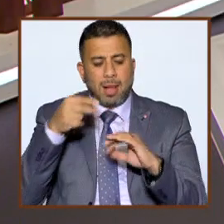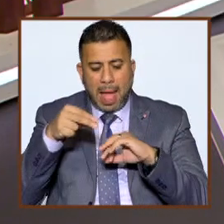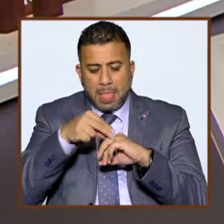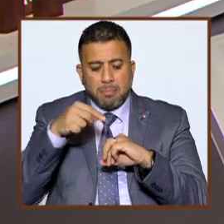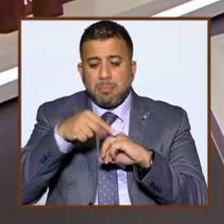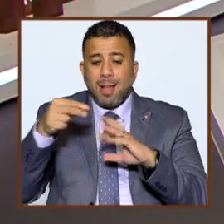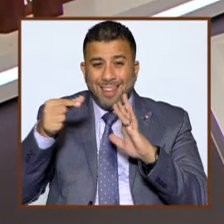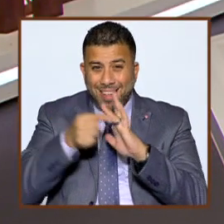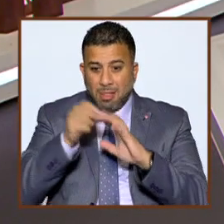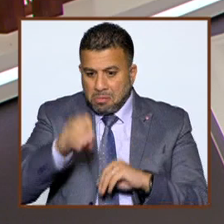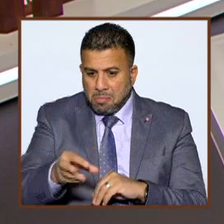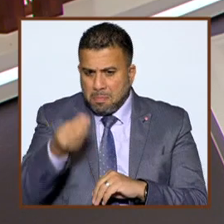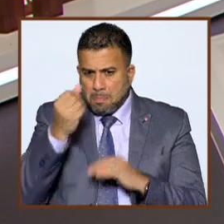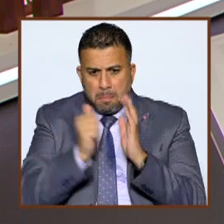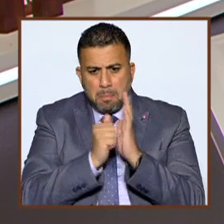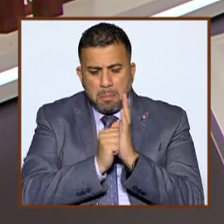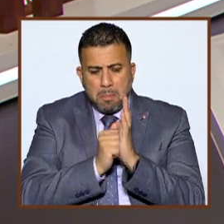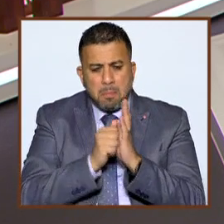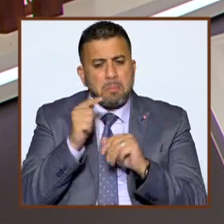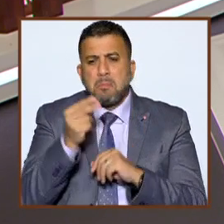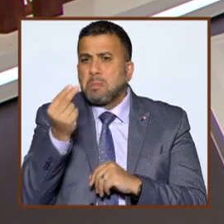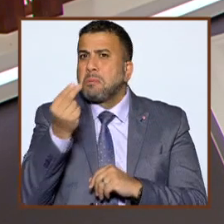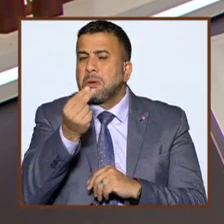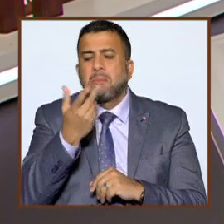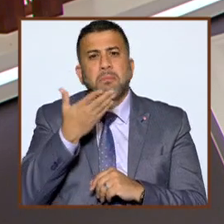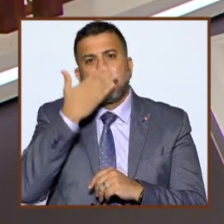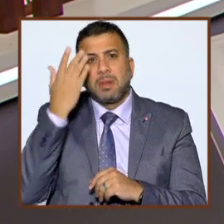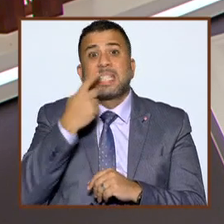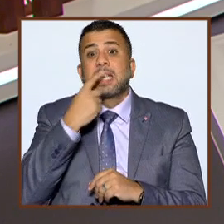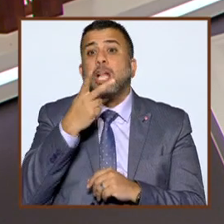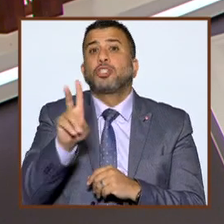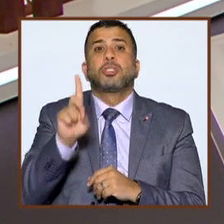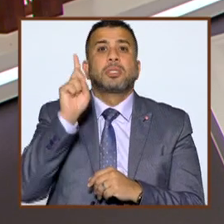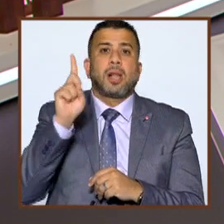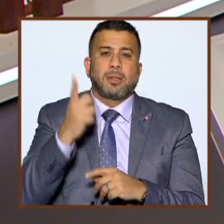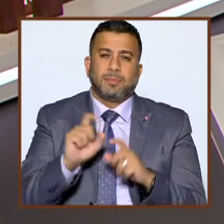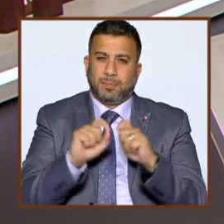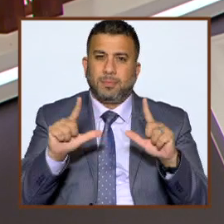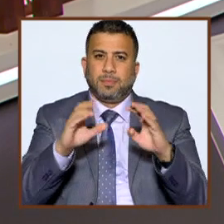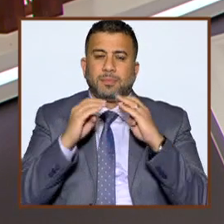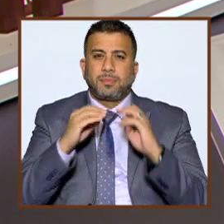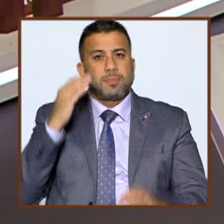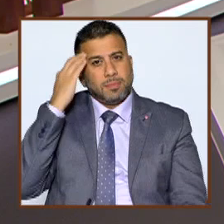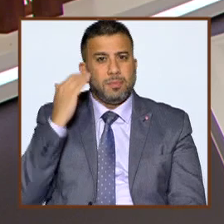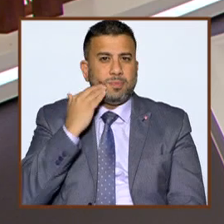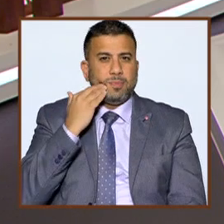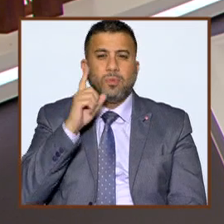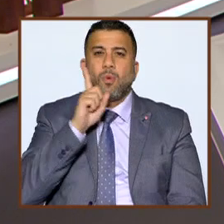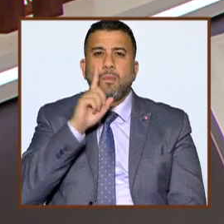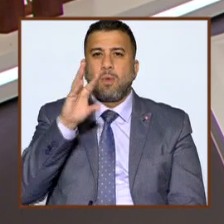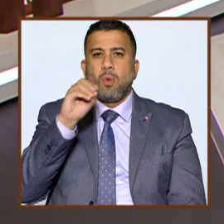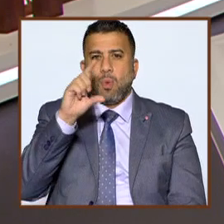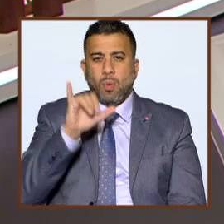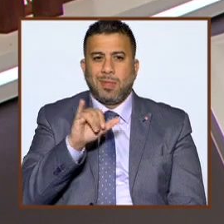الله خير. أهلا وسهلا. طيب الأخت أم هدى من أبو ظبي بارك الله فيها تسأل تقول يعني